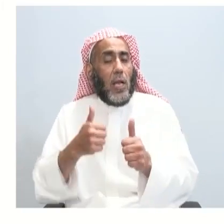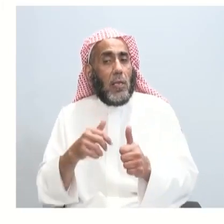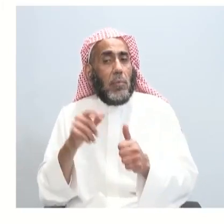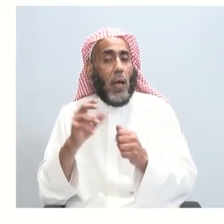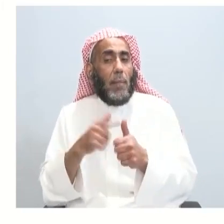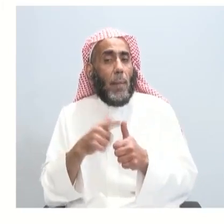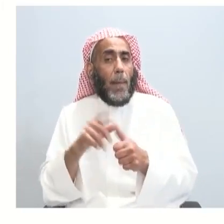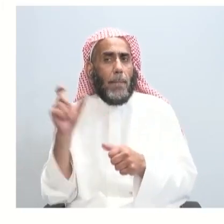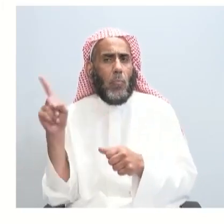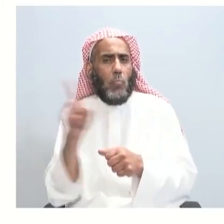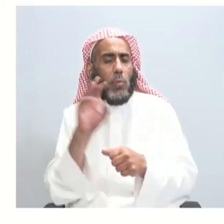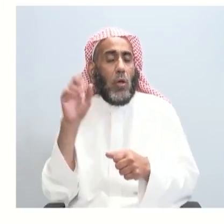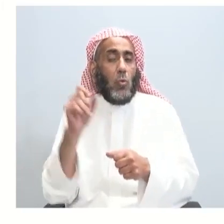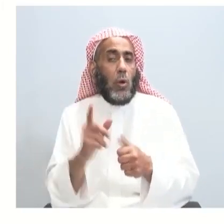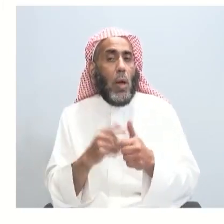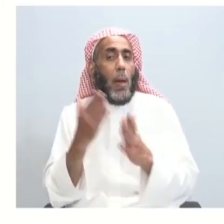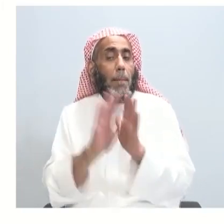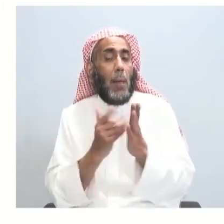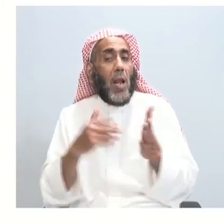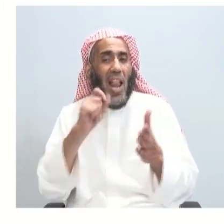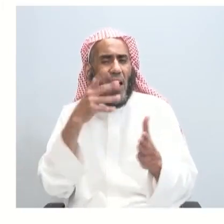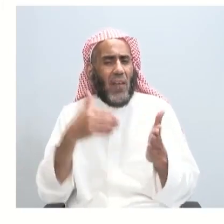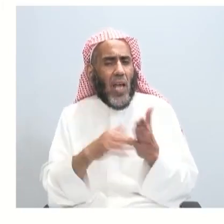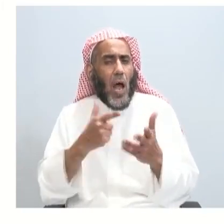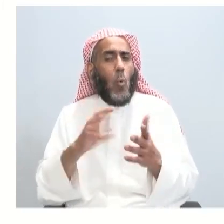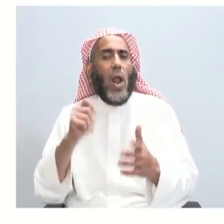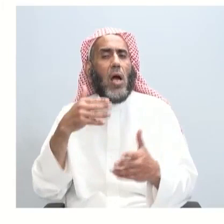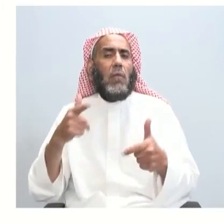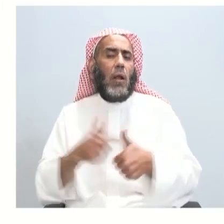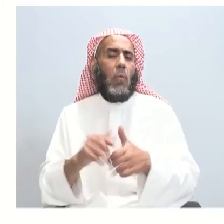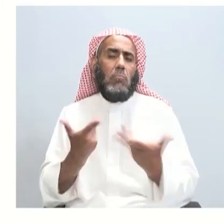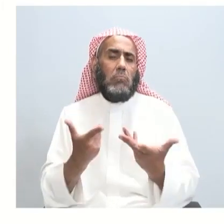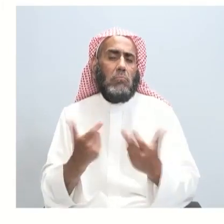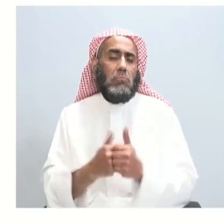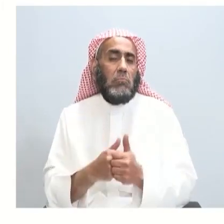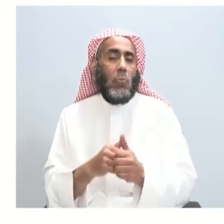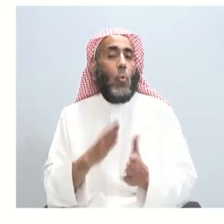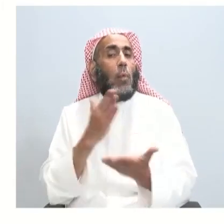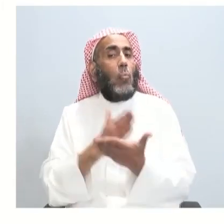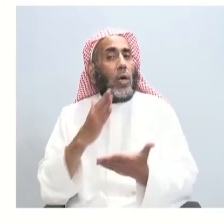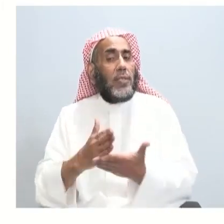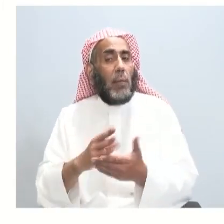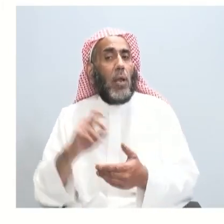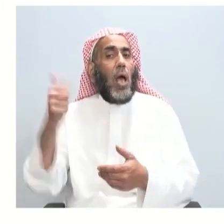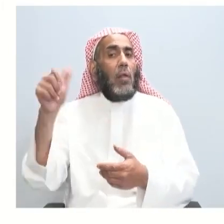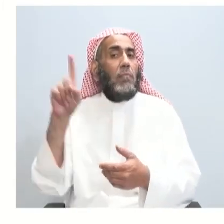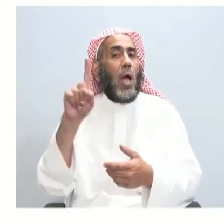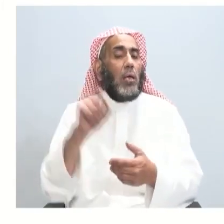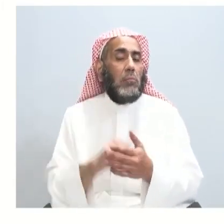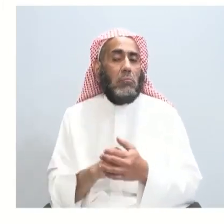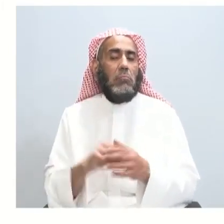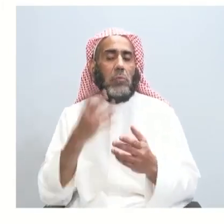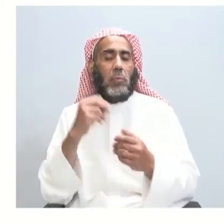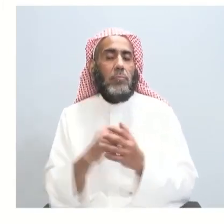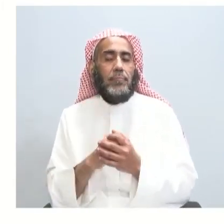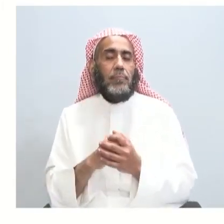لسان العرب ابن منظور بالباب الحرف الاخير ام في الحرف الاول طبعا هو مقسم ايضا الالف بائي